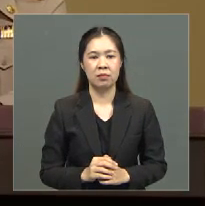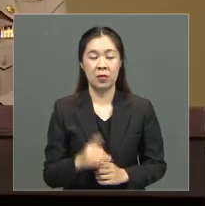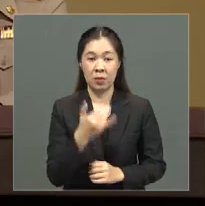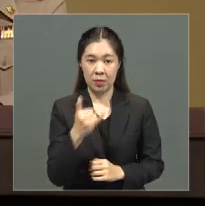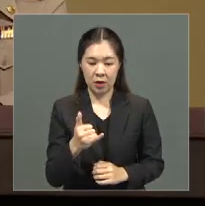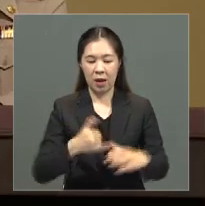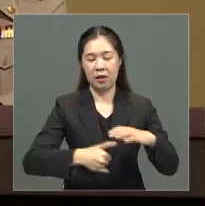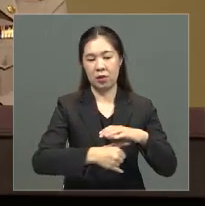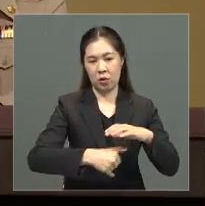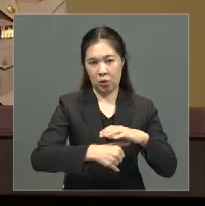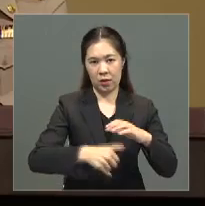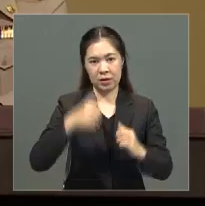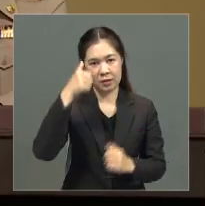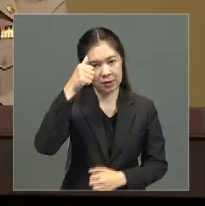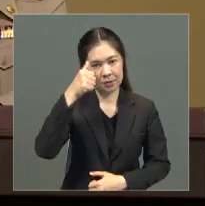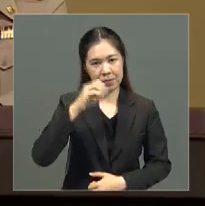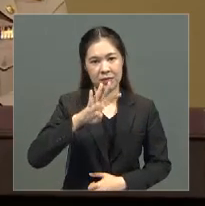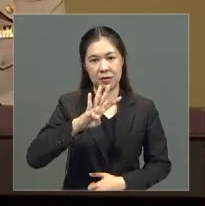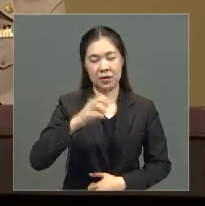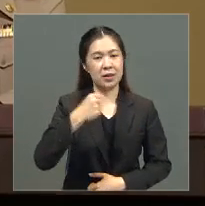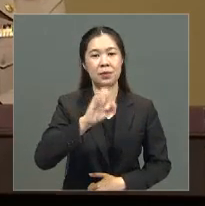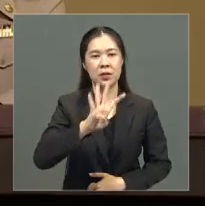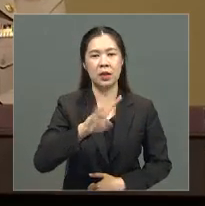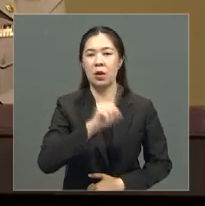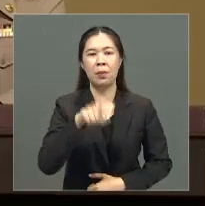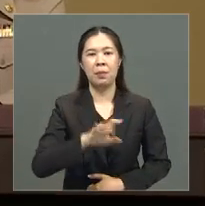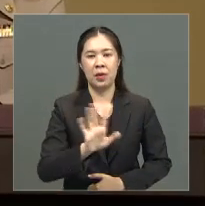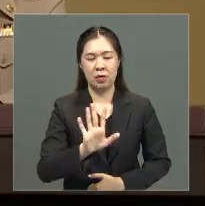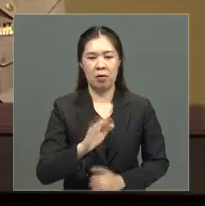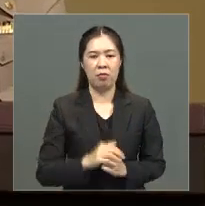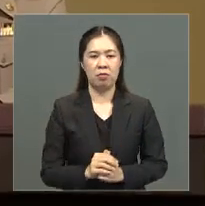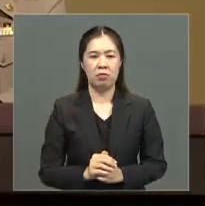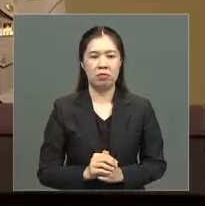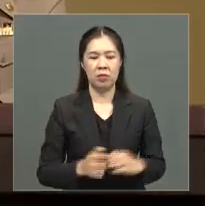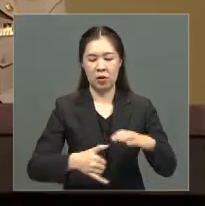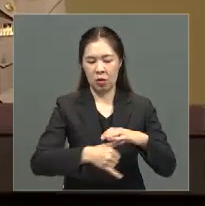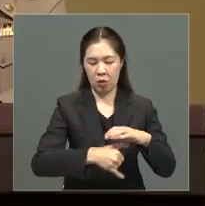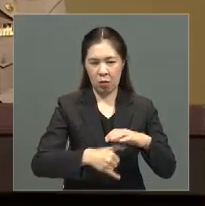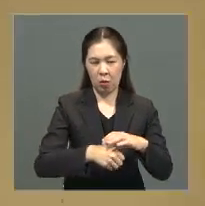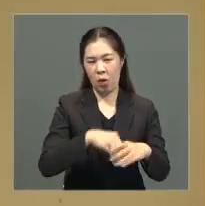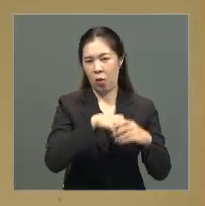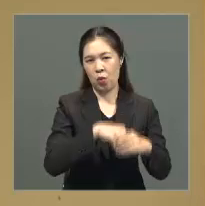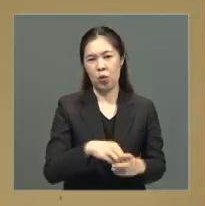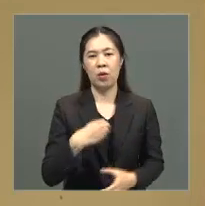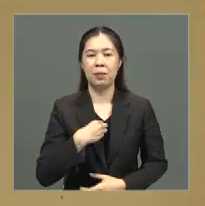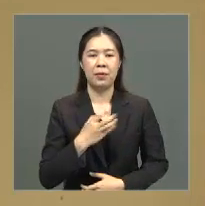ASQ 14วันนะครับเพราะว่านักธุรกิจคงไม่อยากที่จะ14วันแล้วถึงจะออกมาตรวจไซต์งานแน่นอน